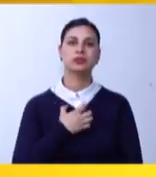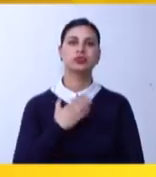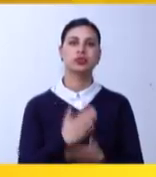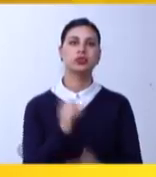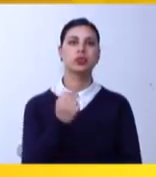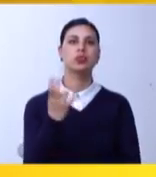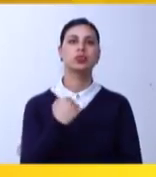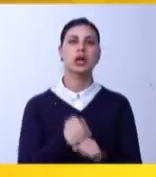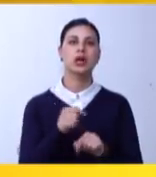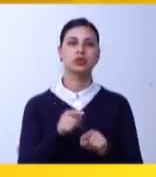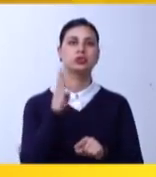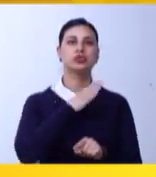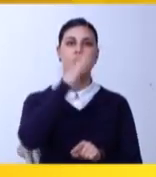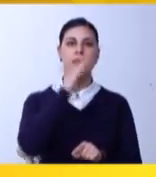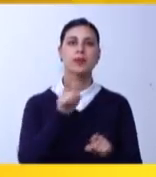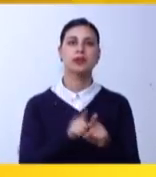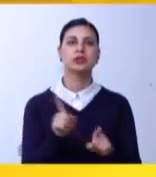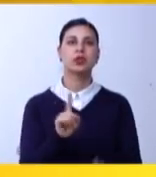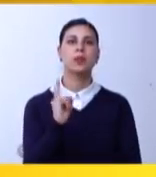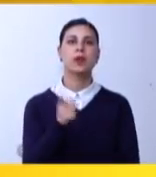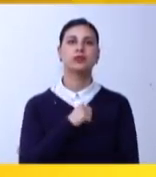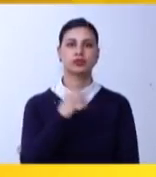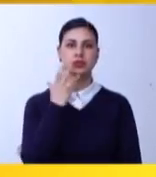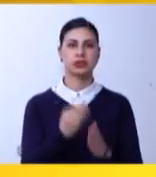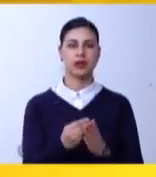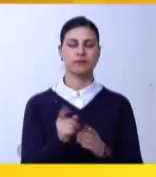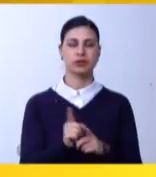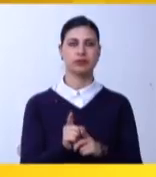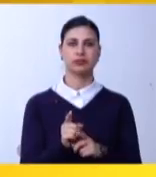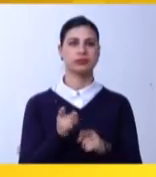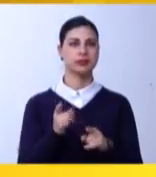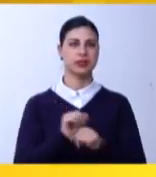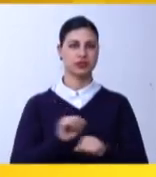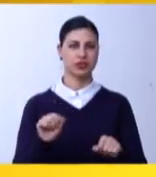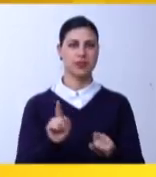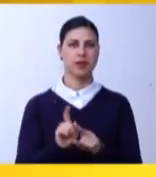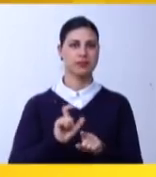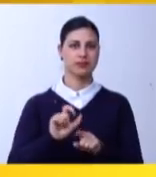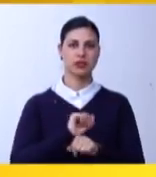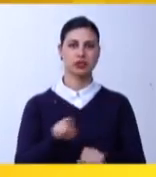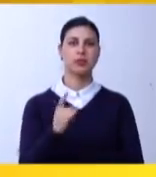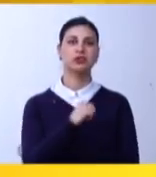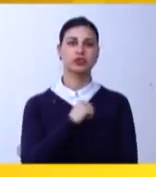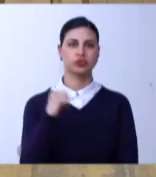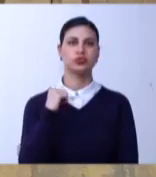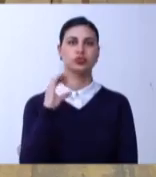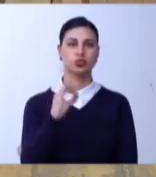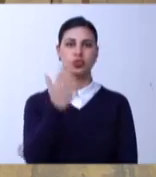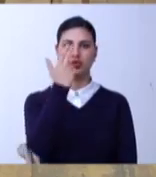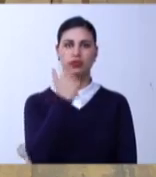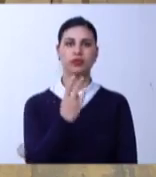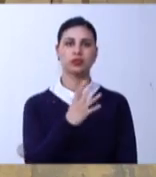როგორ უნდა გააკეთოს ეს მშობელმა, ისე რომ ბავშვის თავმოყარეობა არ შელახოს და თანაც ეს იყოს მისი სწორი